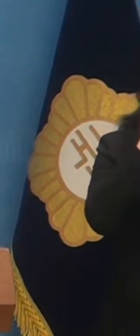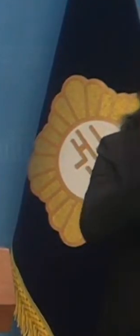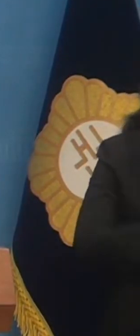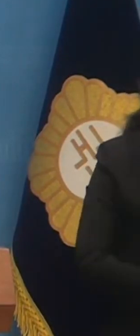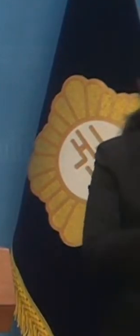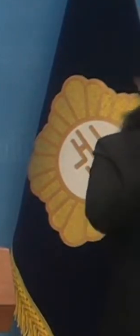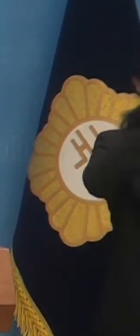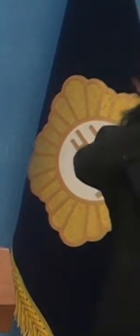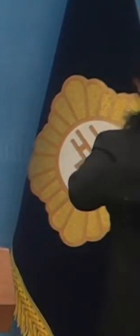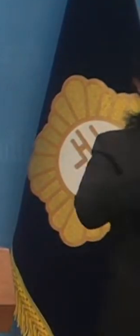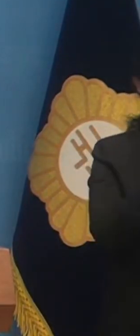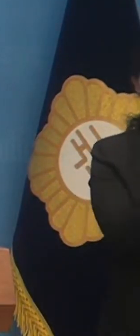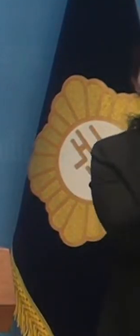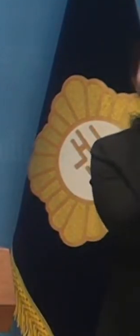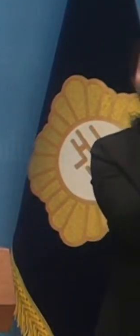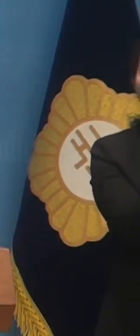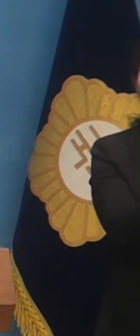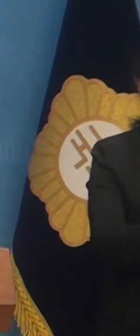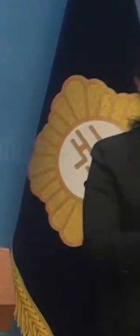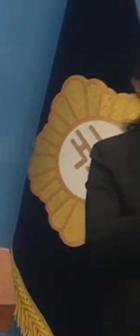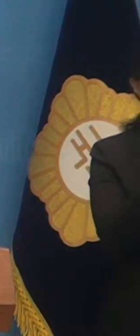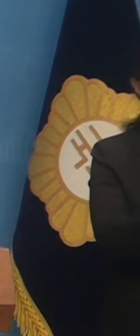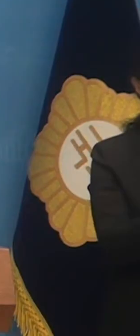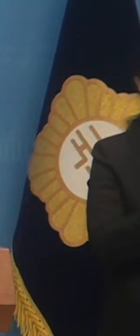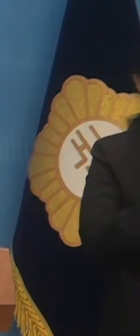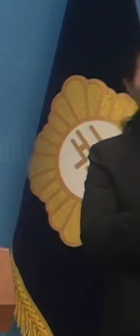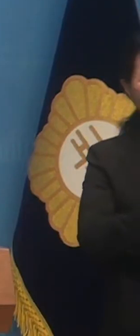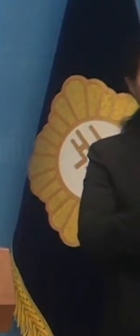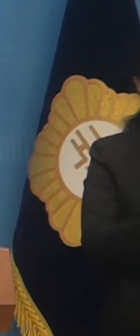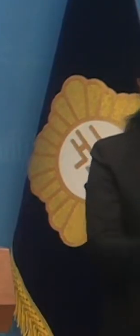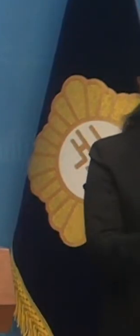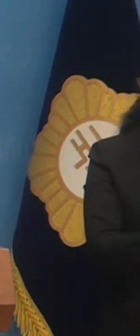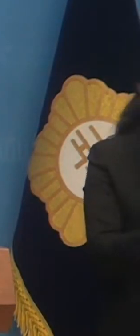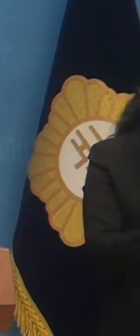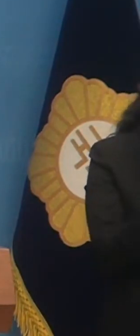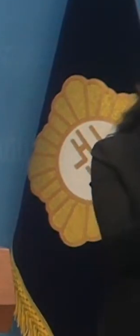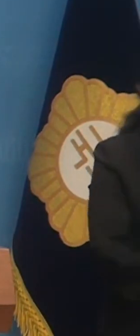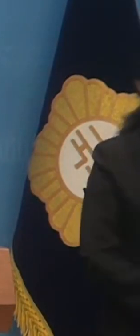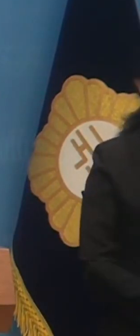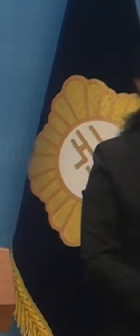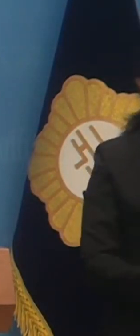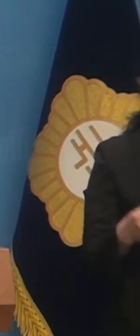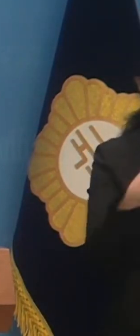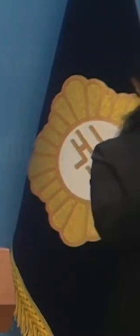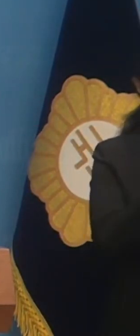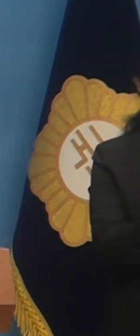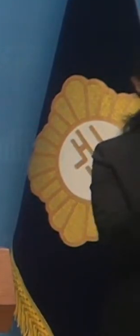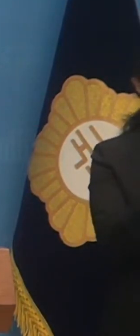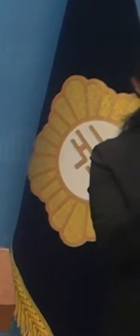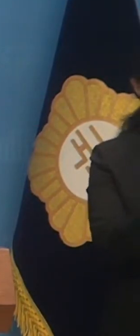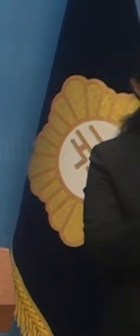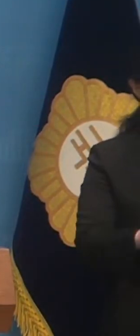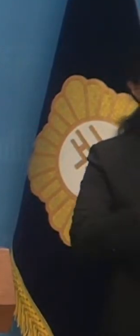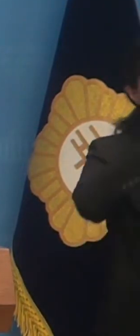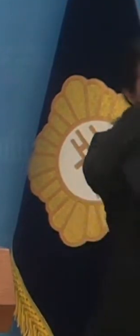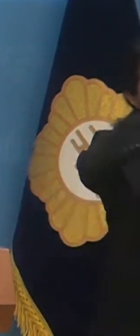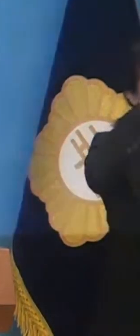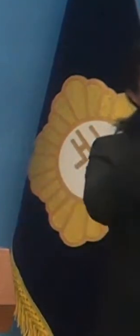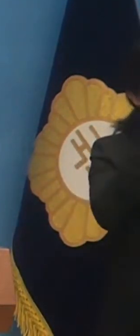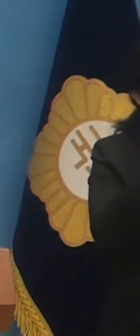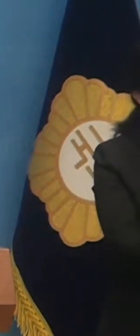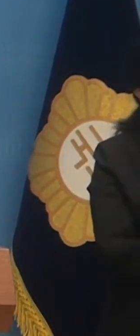직위원 재판부가 말도 안 되는 법리를 만들어 구속 취소를 해주고 윤석열의 망동을